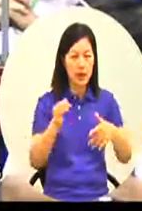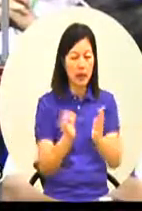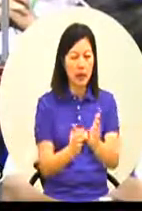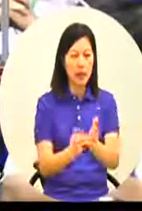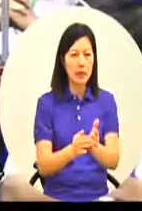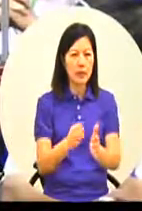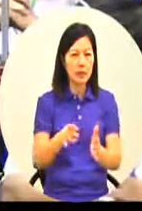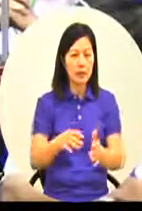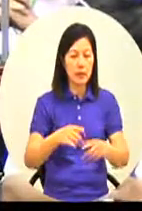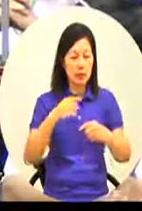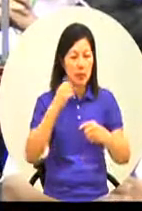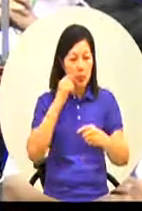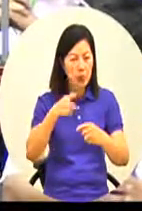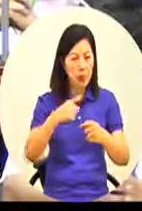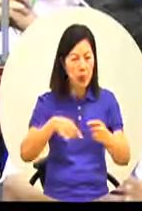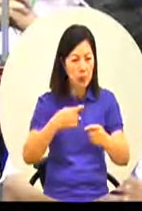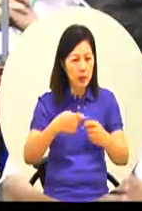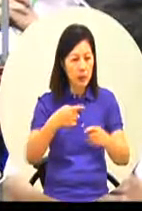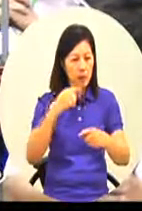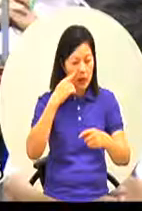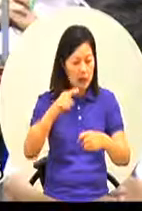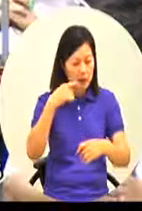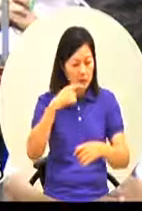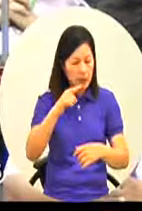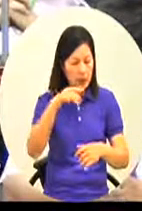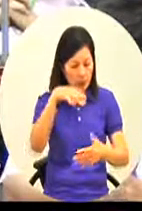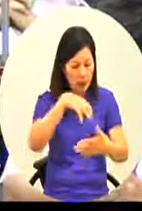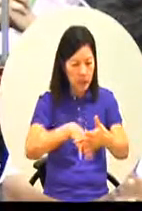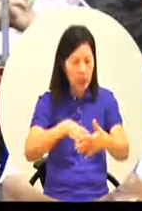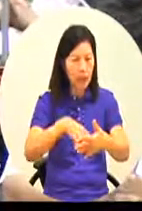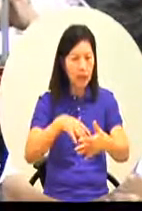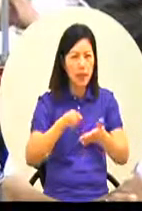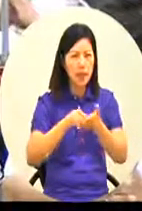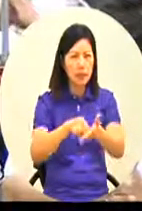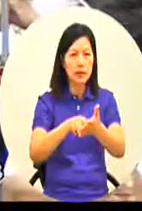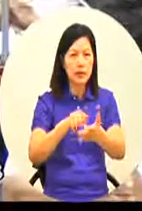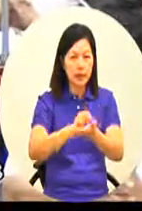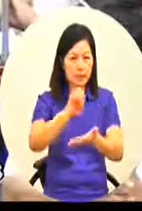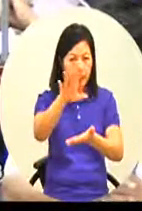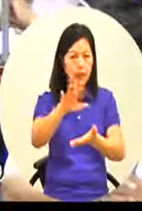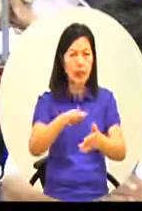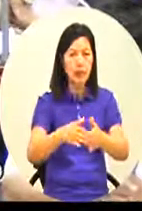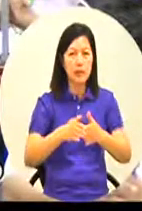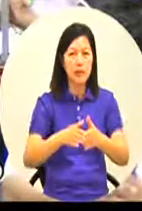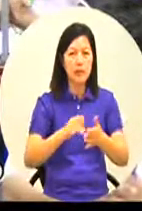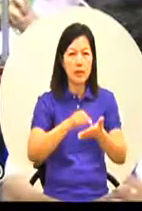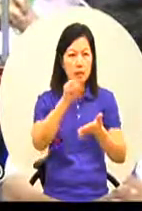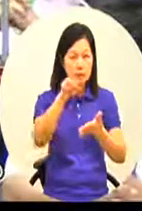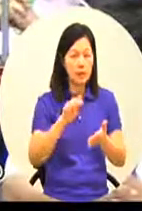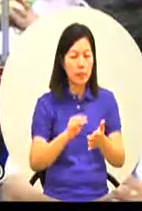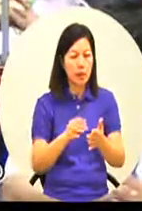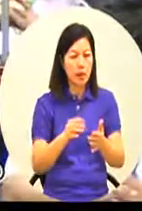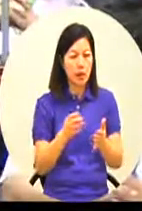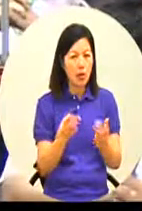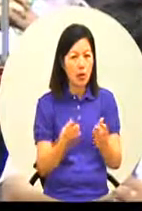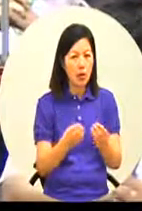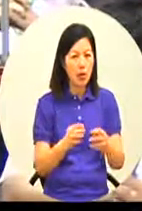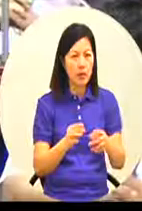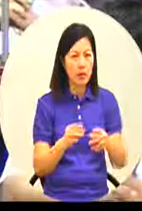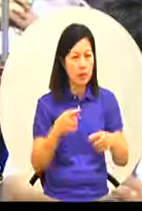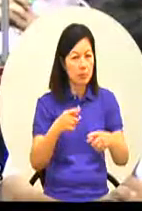时间是得给民众申报，民众申闹申报，你就申报，啊，你也无申报，先是拍白者，甲你当作你申